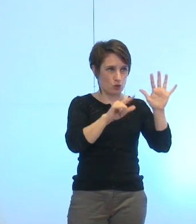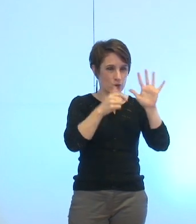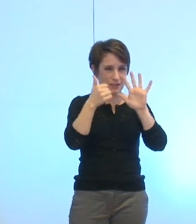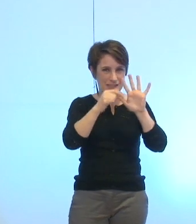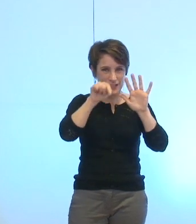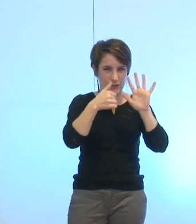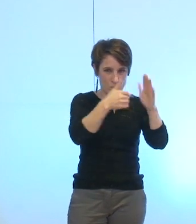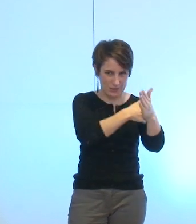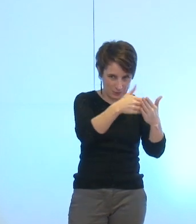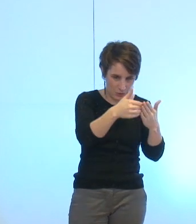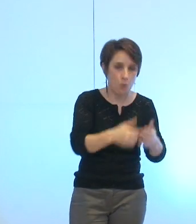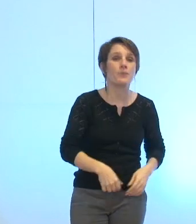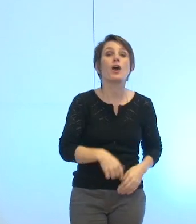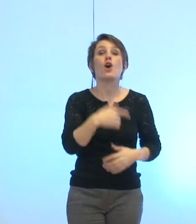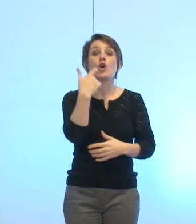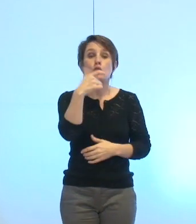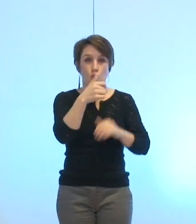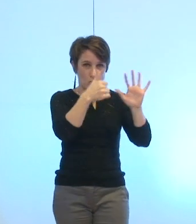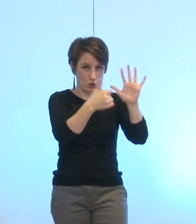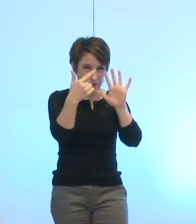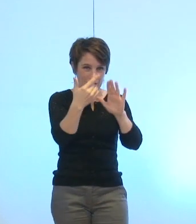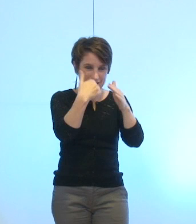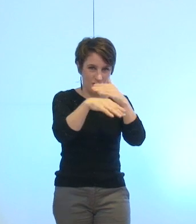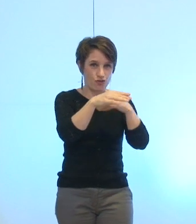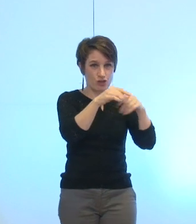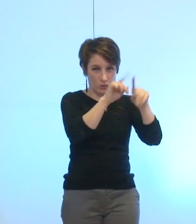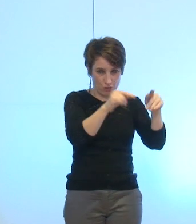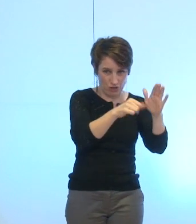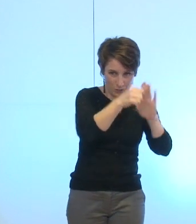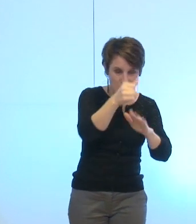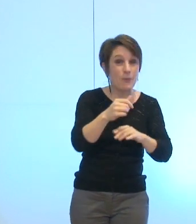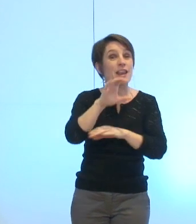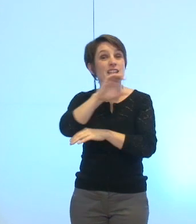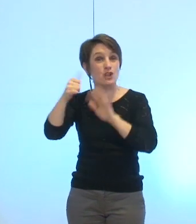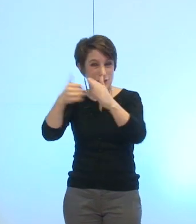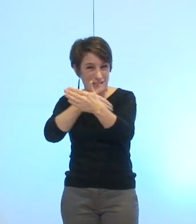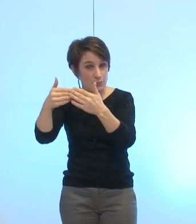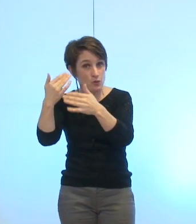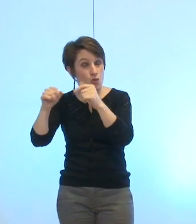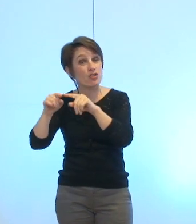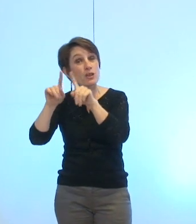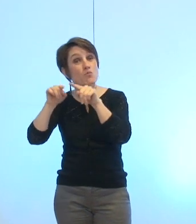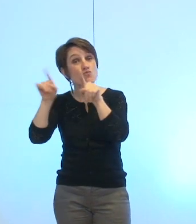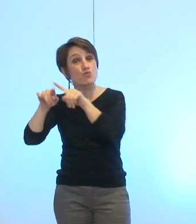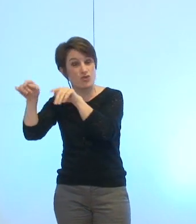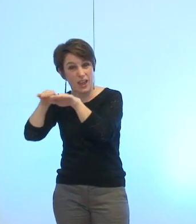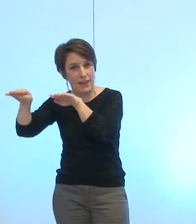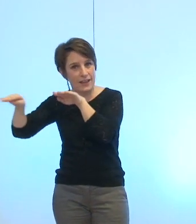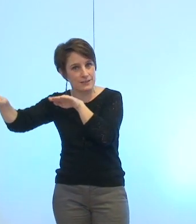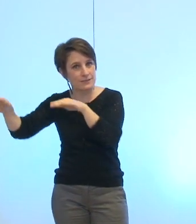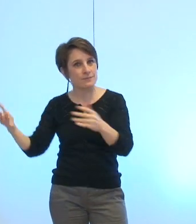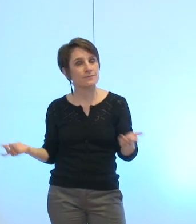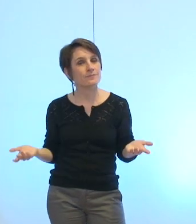dont 267 sur le budget principal et 106 sur les budgets annexes ce qui signifie